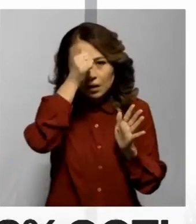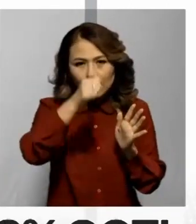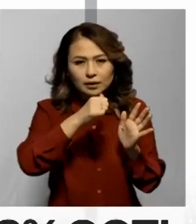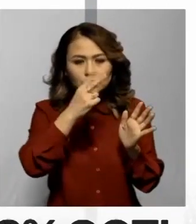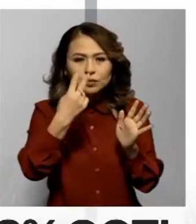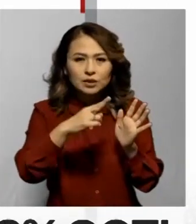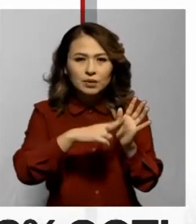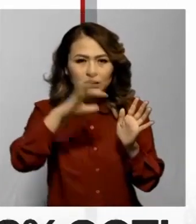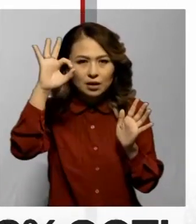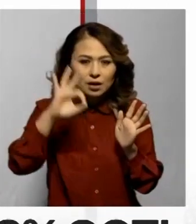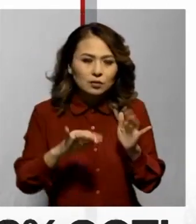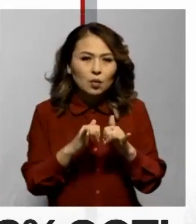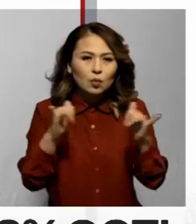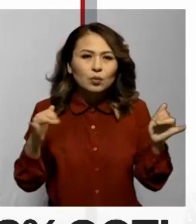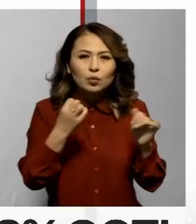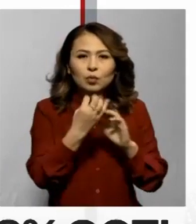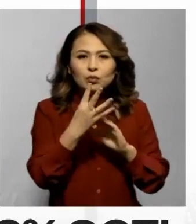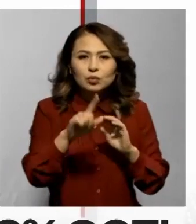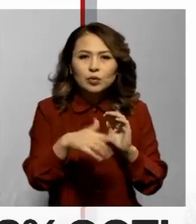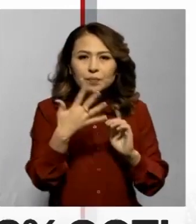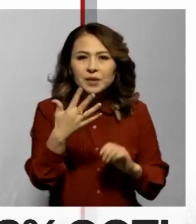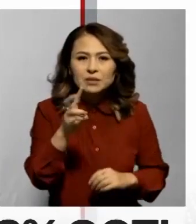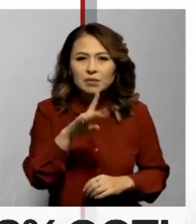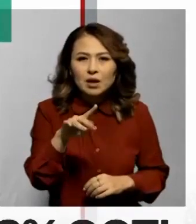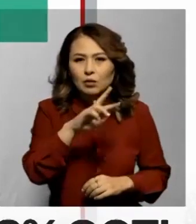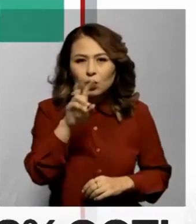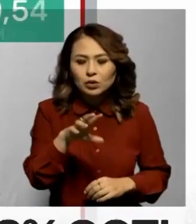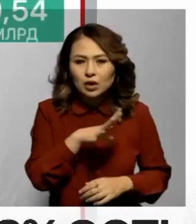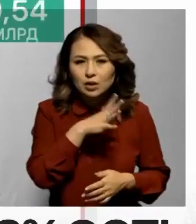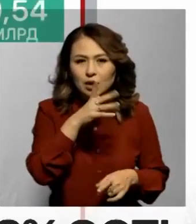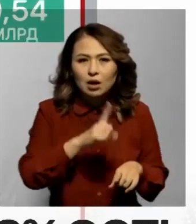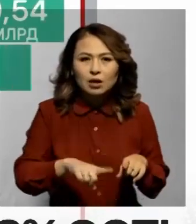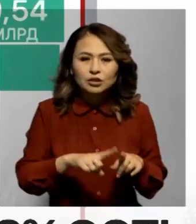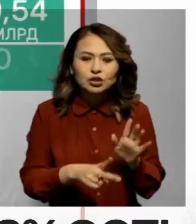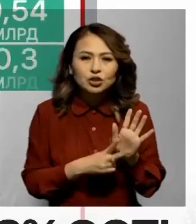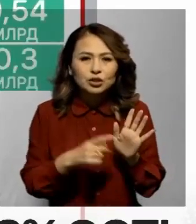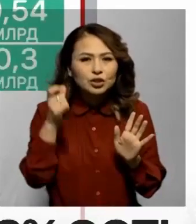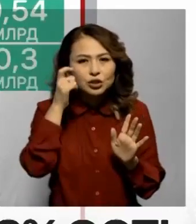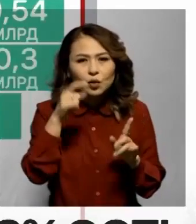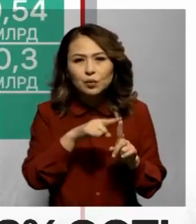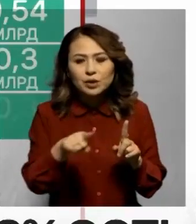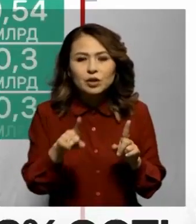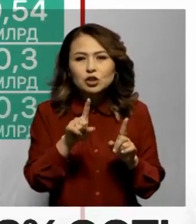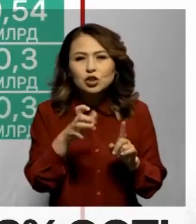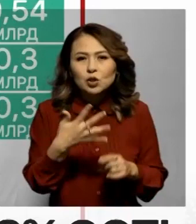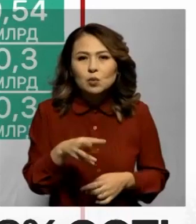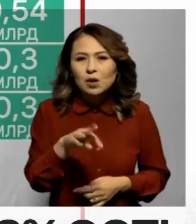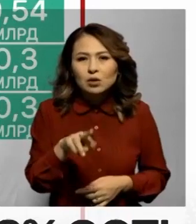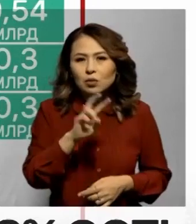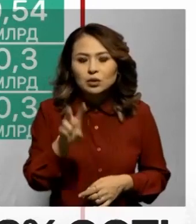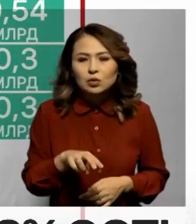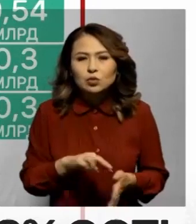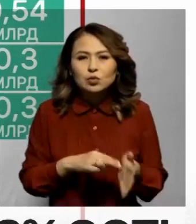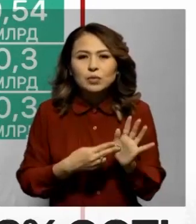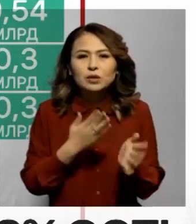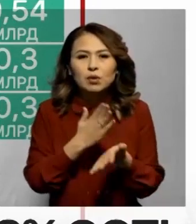көрсеткіш 28%-ке артып, 14,5 миллиард долларға жетті. Ал алдағы 7 жыл ішінде кемінде тағы 150 миллиард